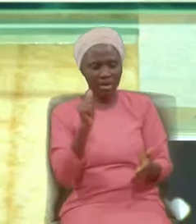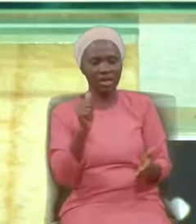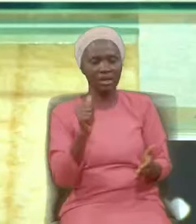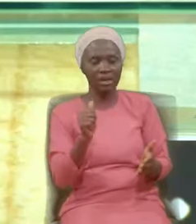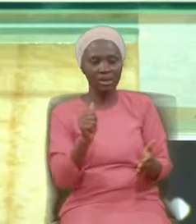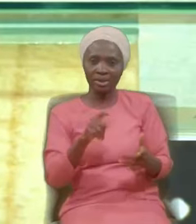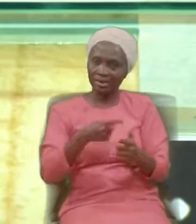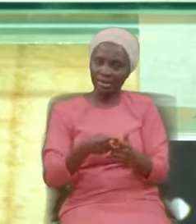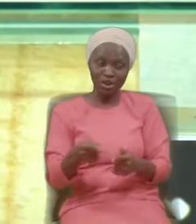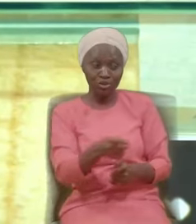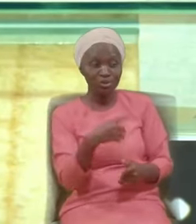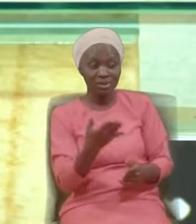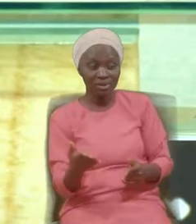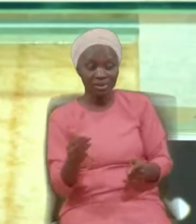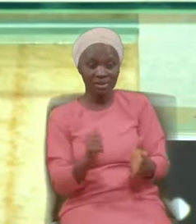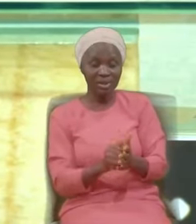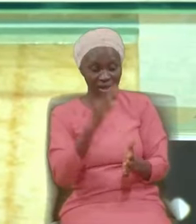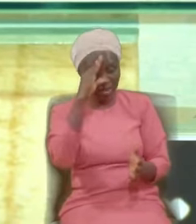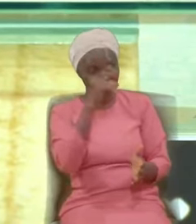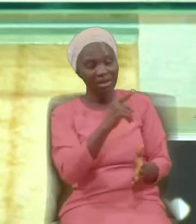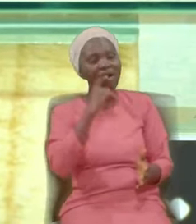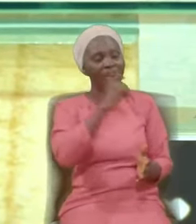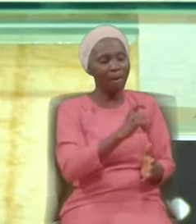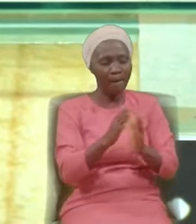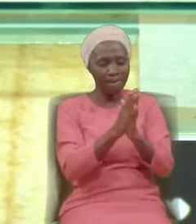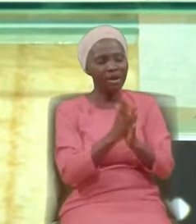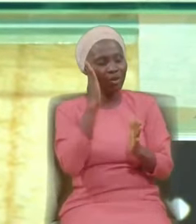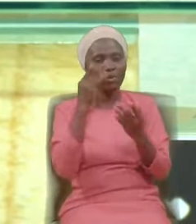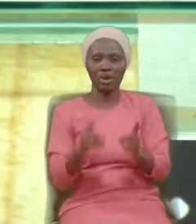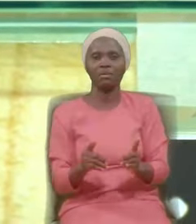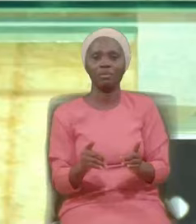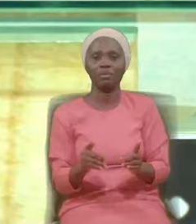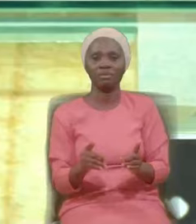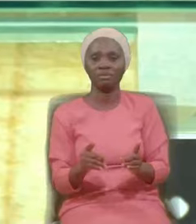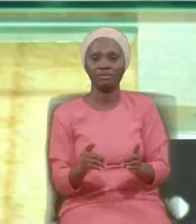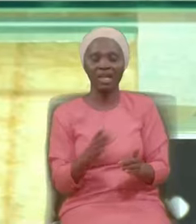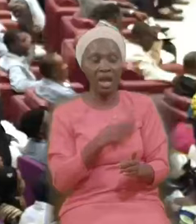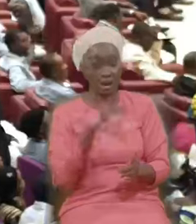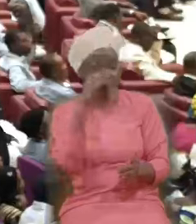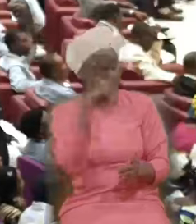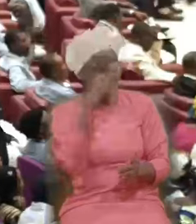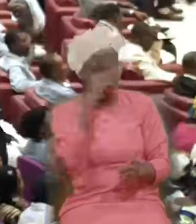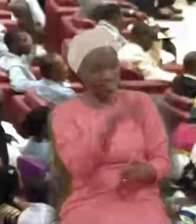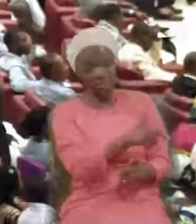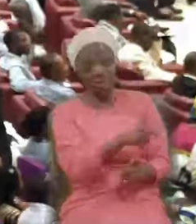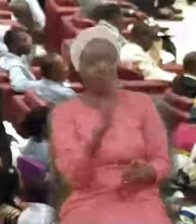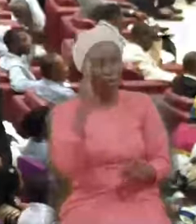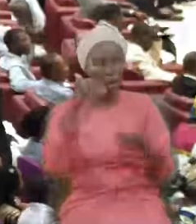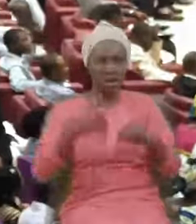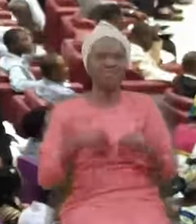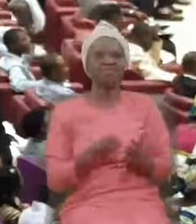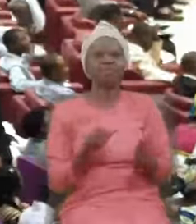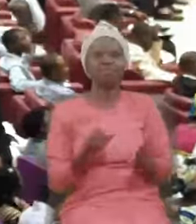dit, il le verra s'accomplir. Je le verrai